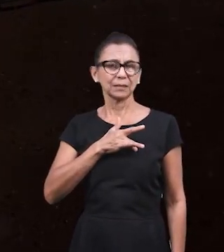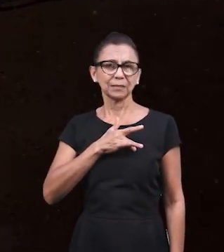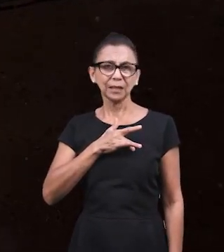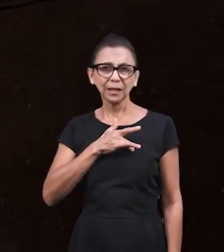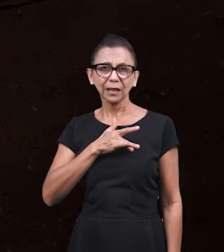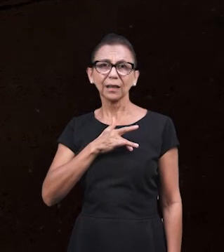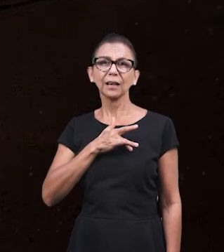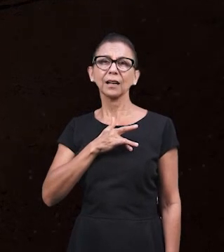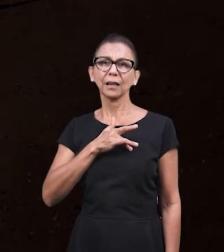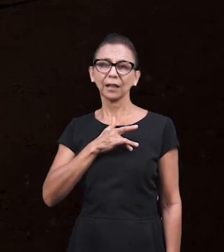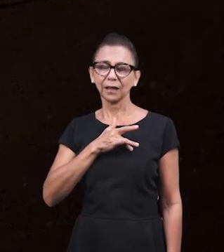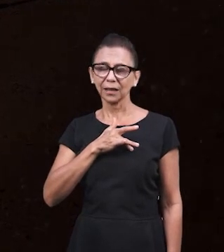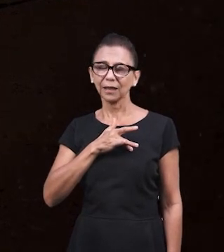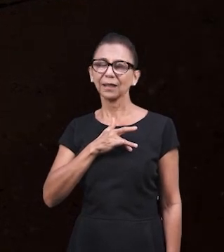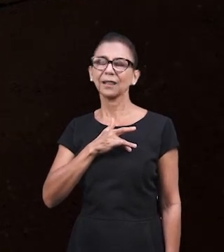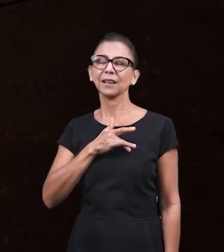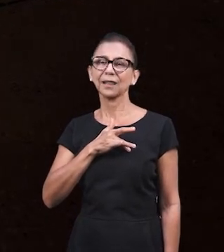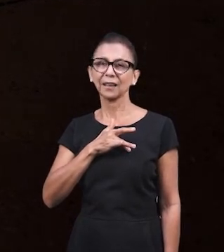за